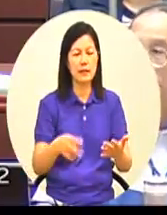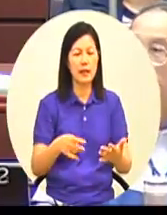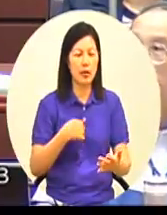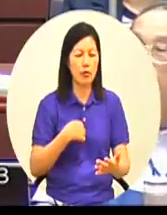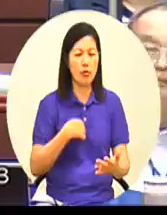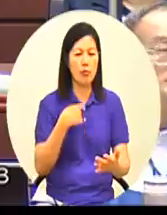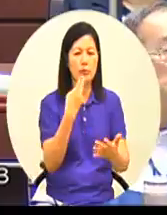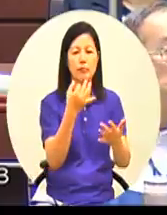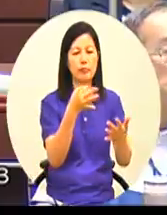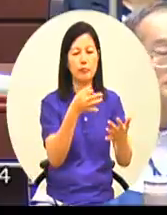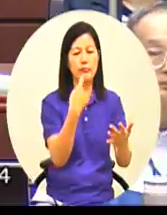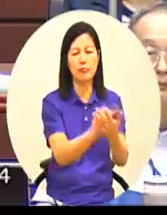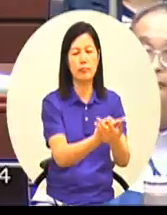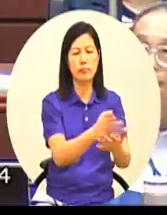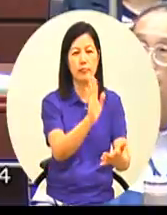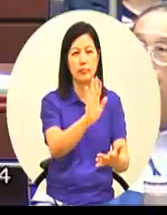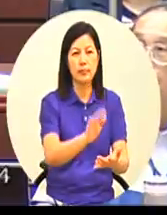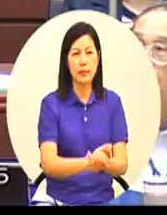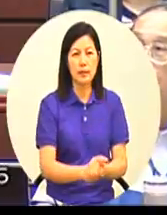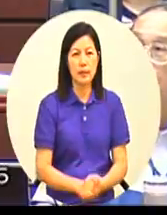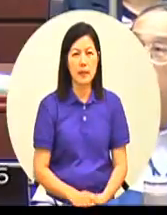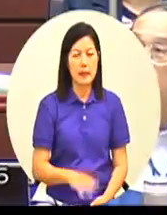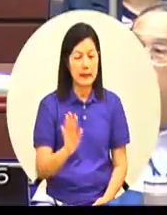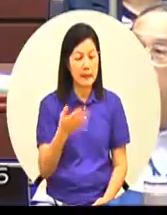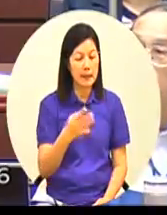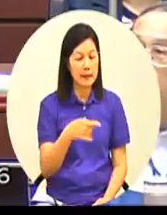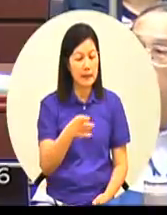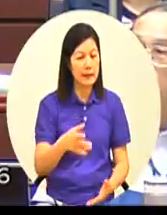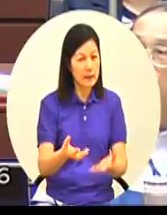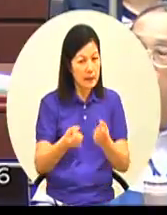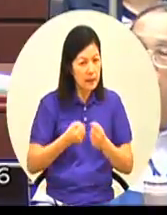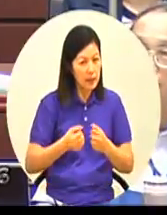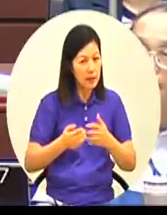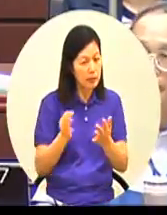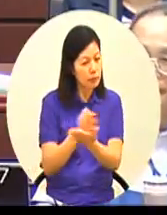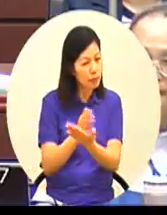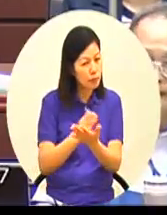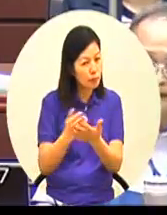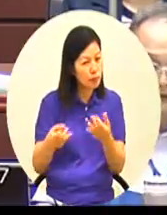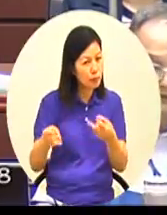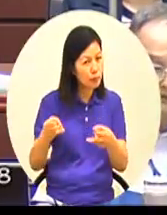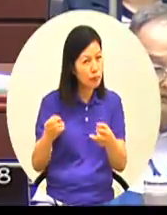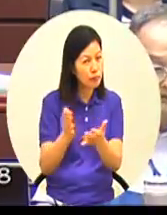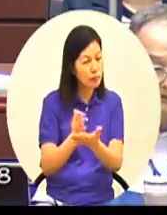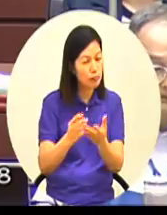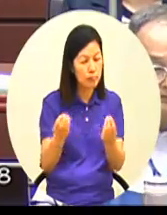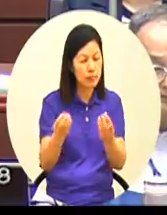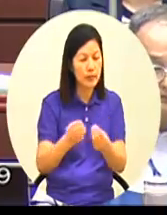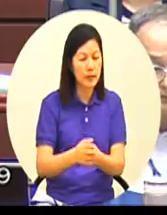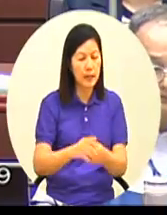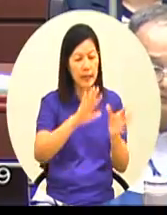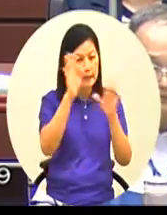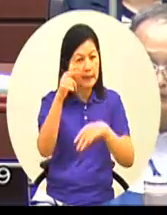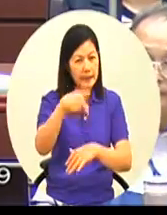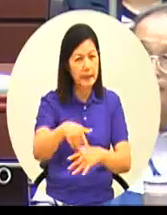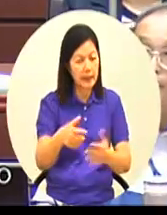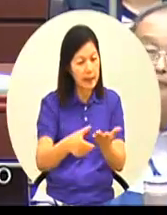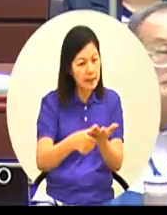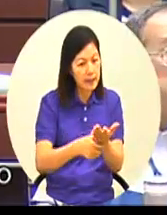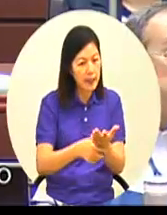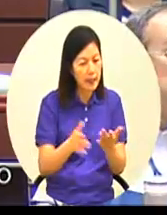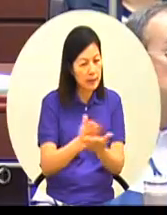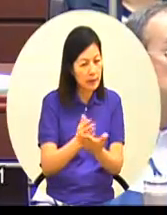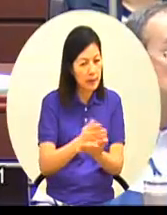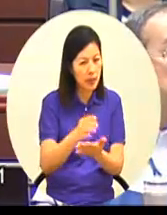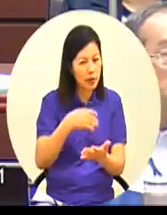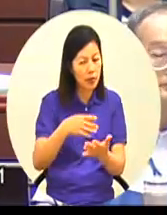想参加。但是并不是这样，我们就没有接受评比，譬如说天下杂志的评比，那我们也是在领先